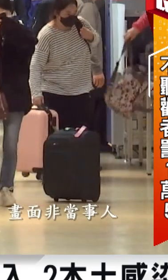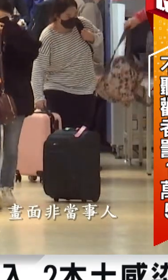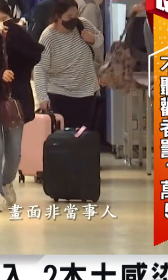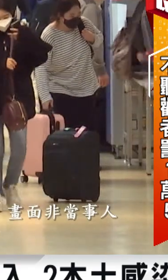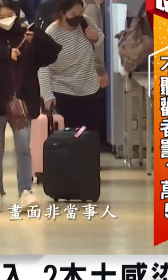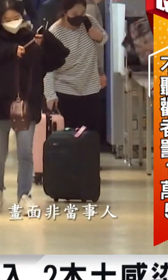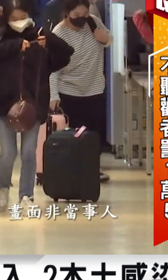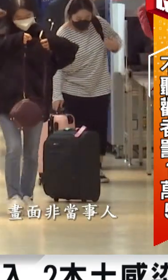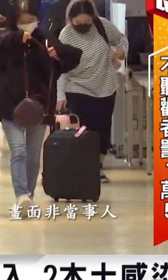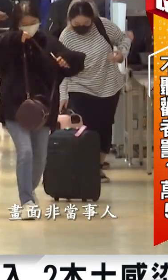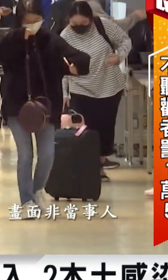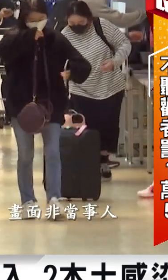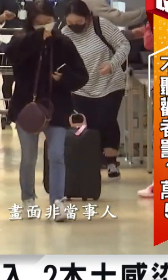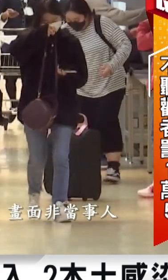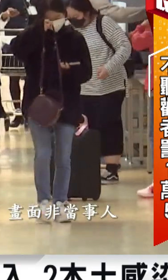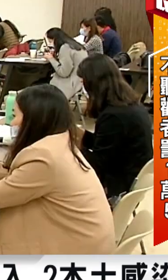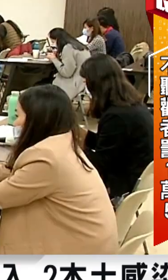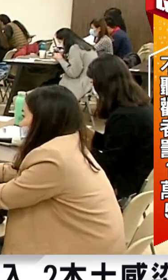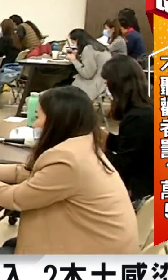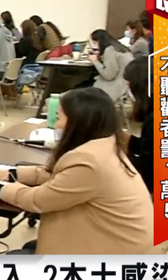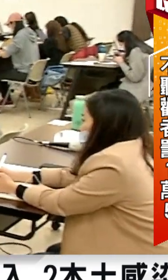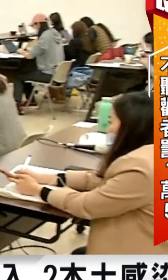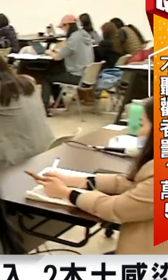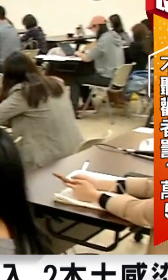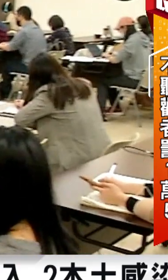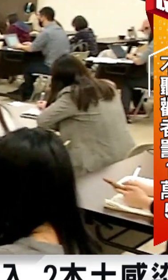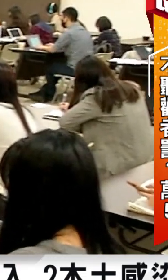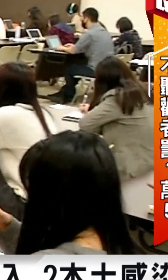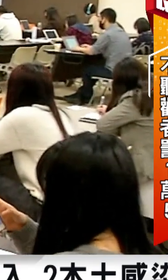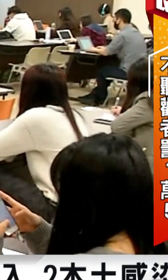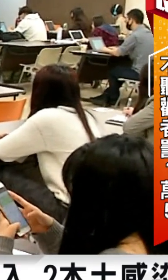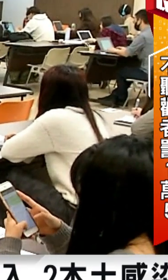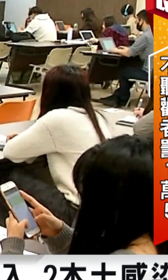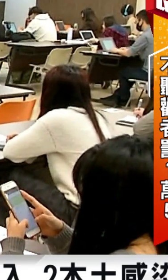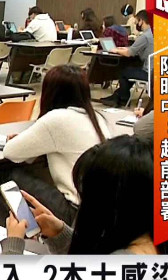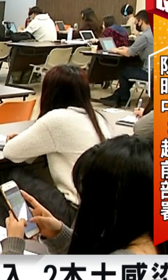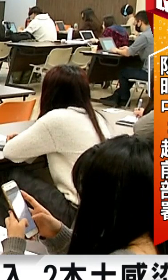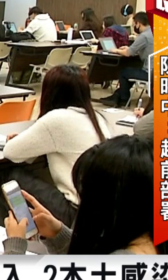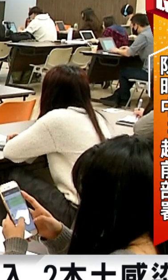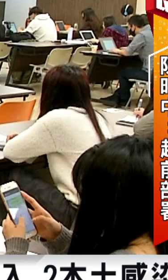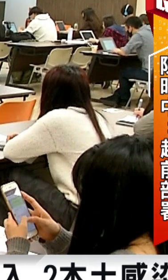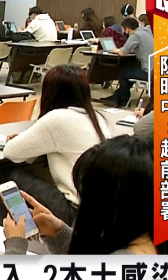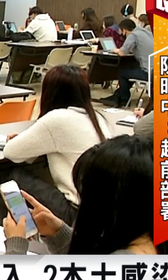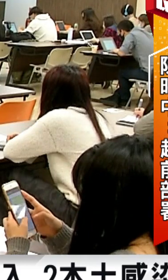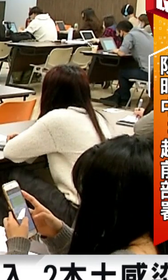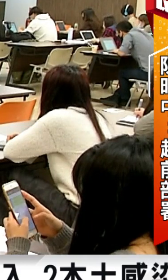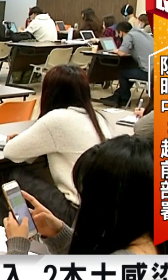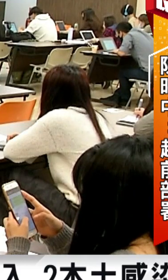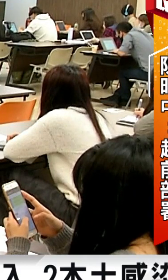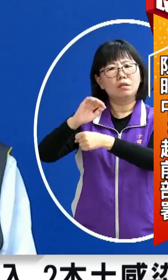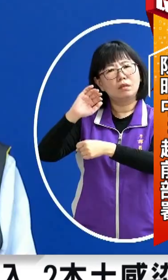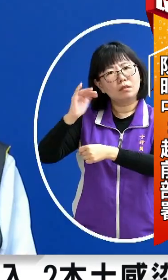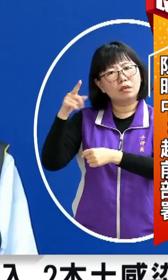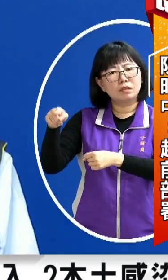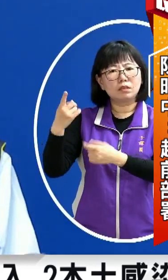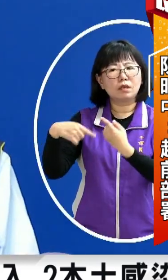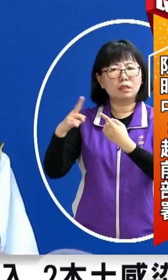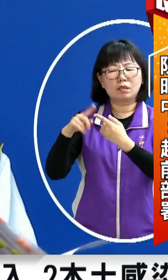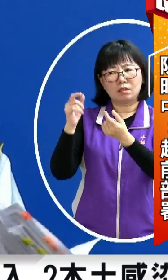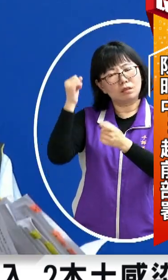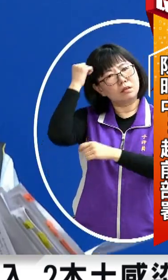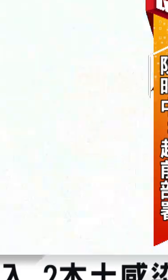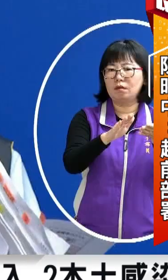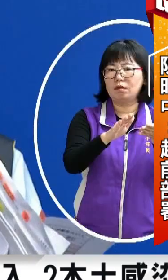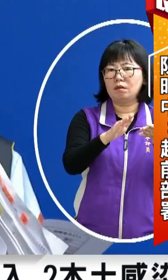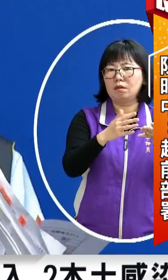确诊的先生传染，而另一名则是因为跟前一天确诊的社区女保全有接触，因此染病。 应该是附近